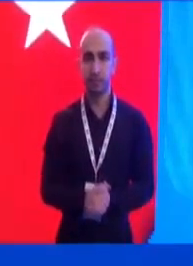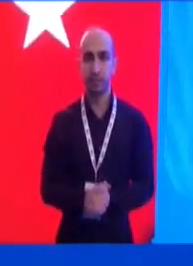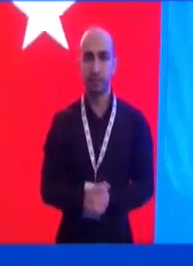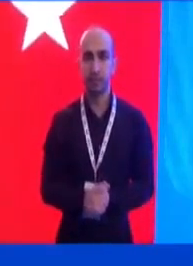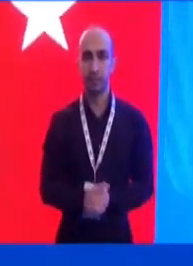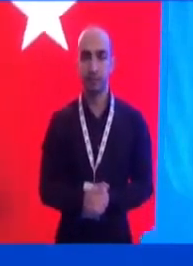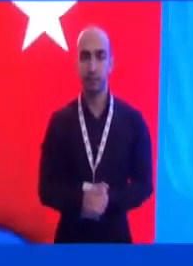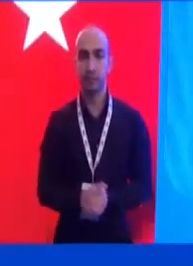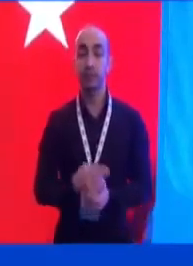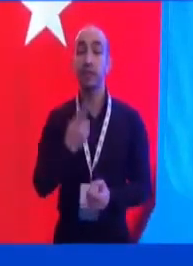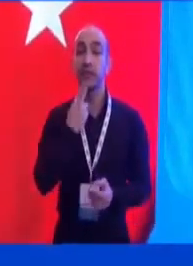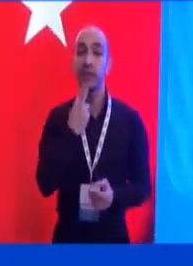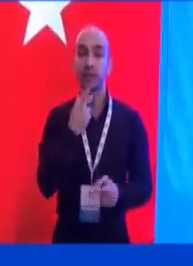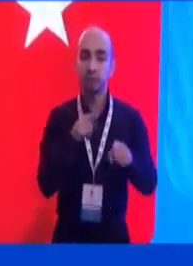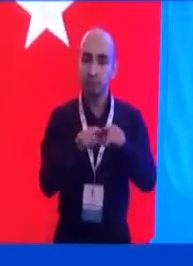Kadınlarla ilgili meselelerin